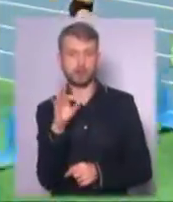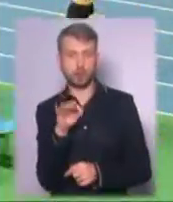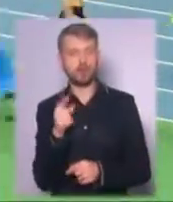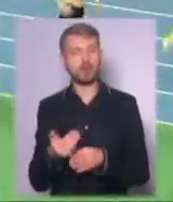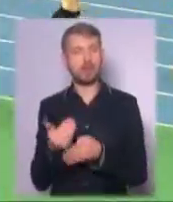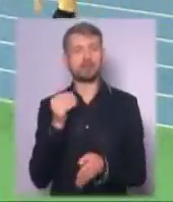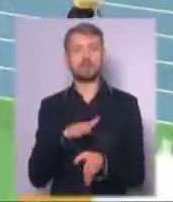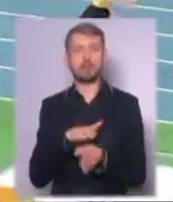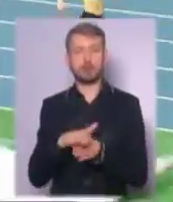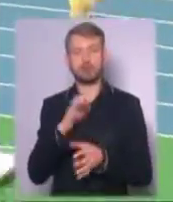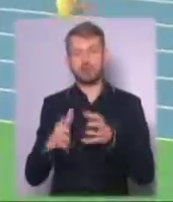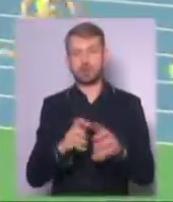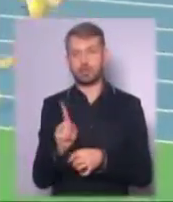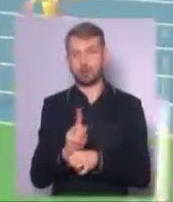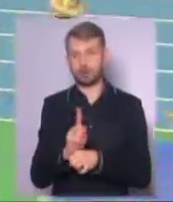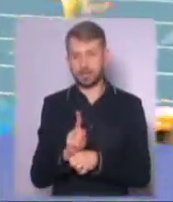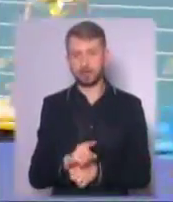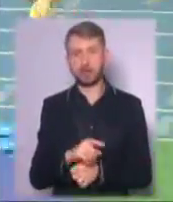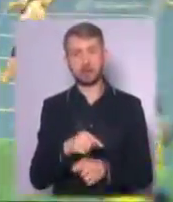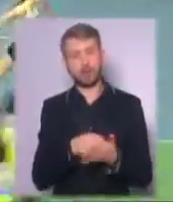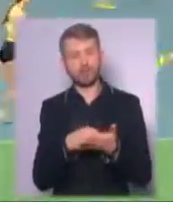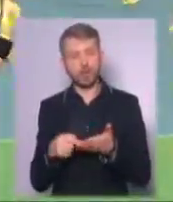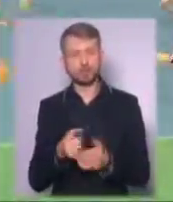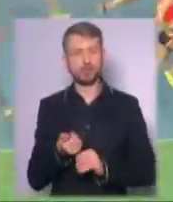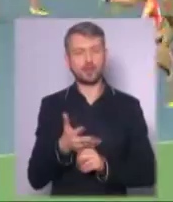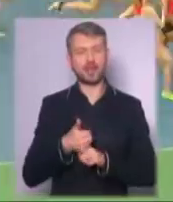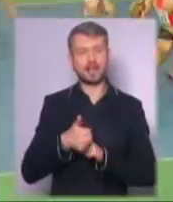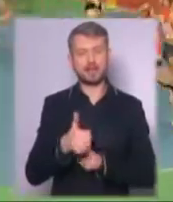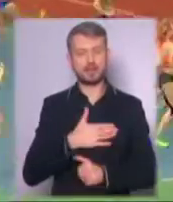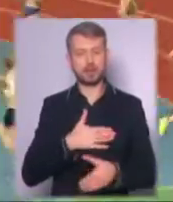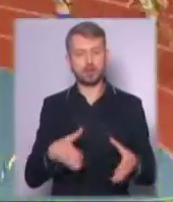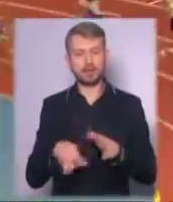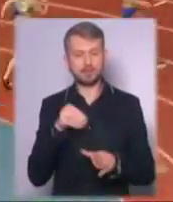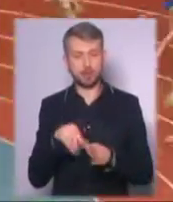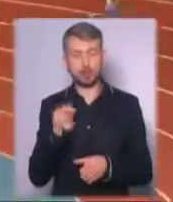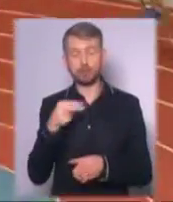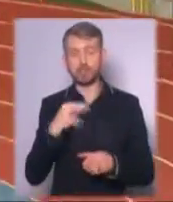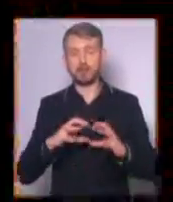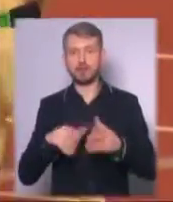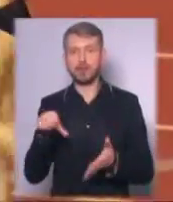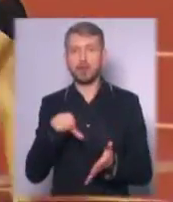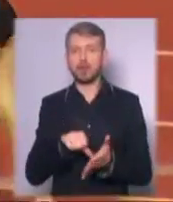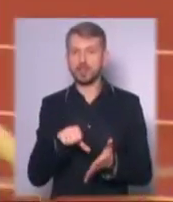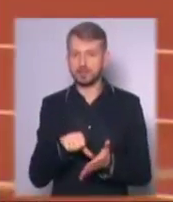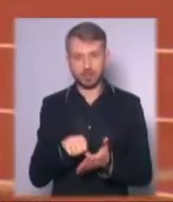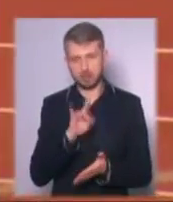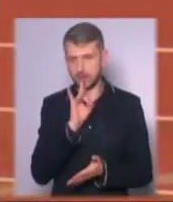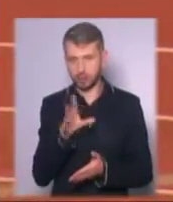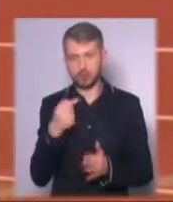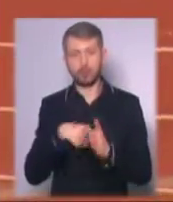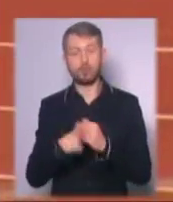раніше виконав міжнародний норматив. Зауважимо, що низка лідерів нашої збірної у чемпіонаті світу участі брати не буде,